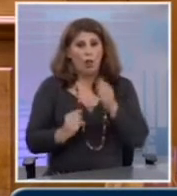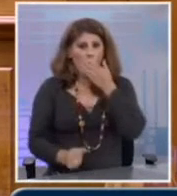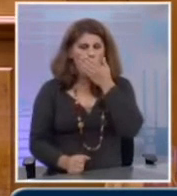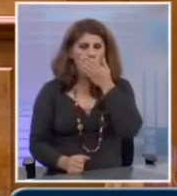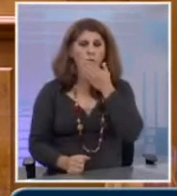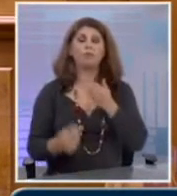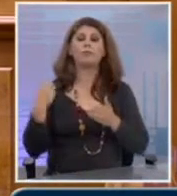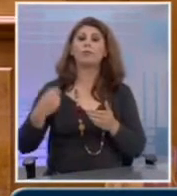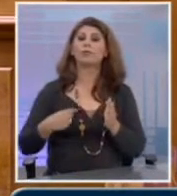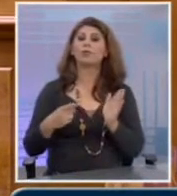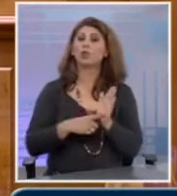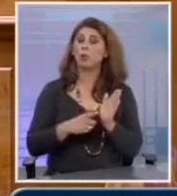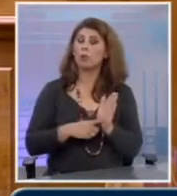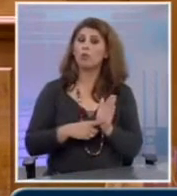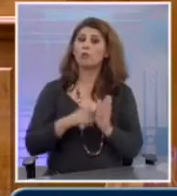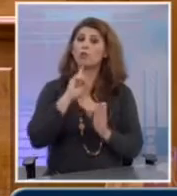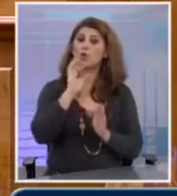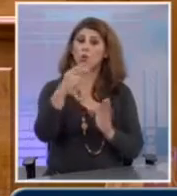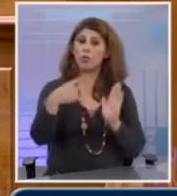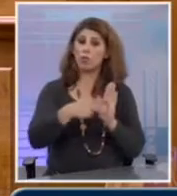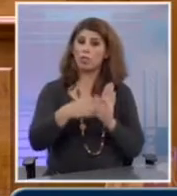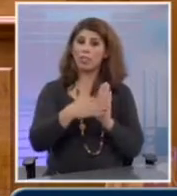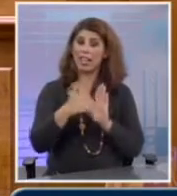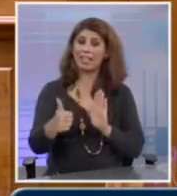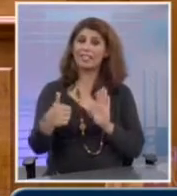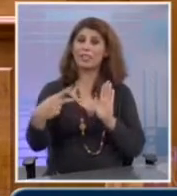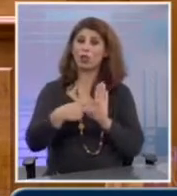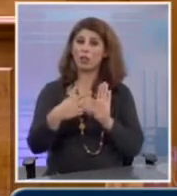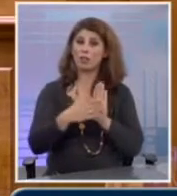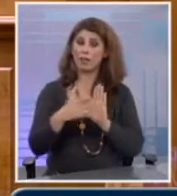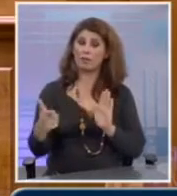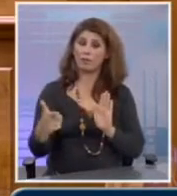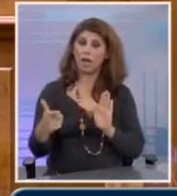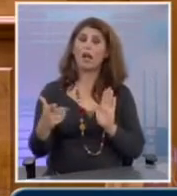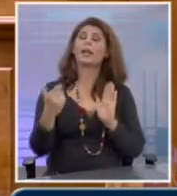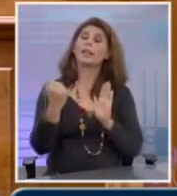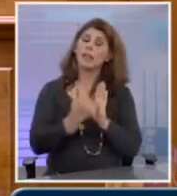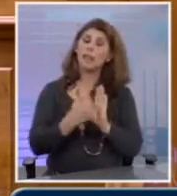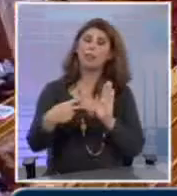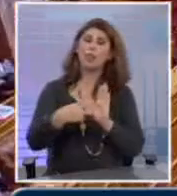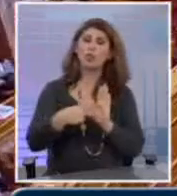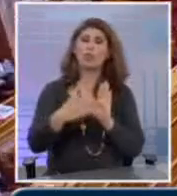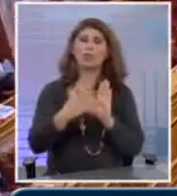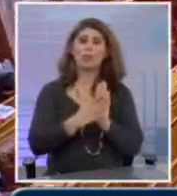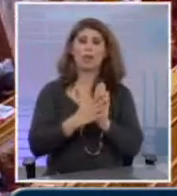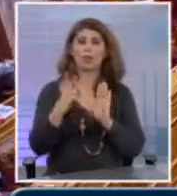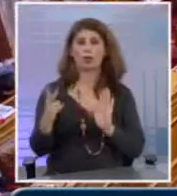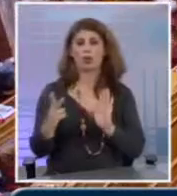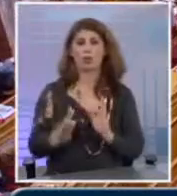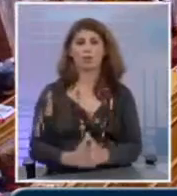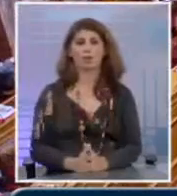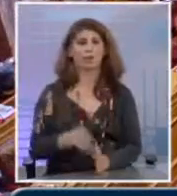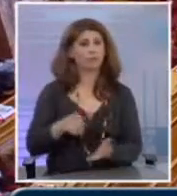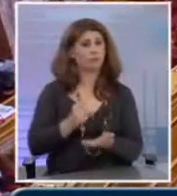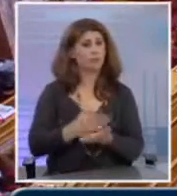δημοσιονομικούς στόχους του 2016, 2017 και 2018. Η αξιολόγηση αυτή όμως